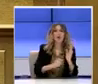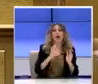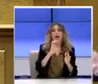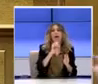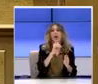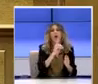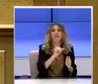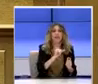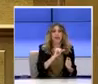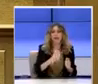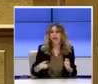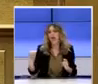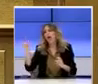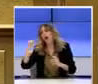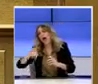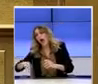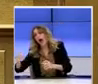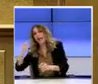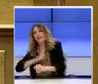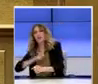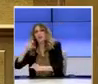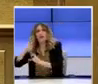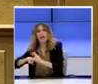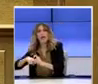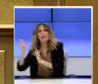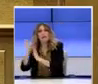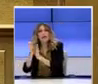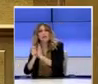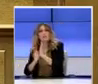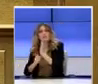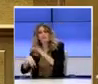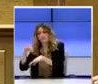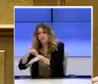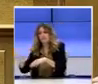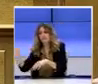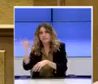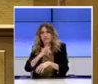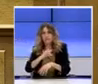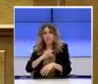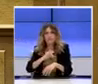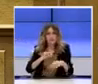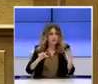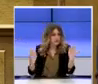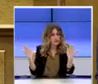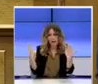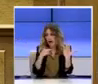έσπευσαν και σε απολύσεις δημοσιογράφων που έκαναν ρεπορτάζ. Αυτό έγινε.